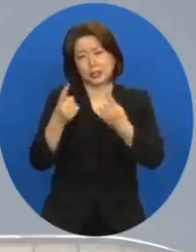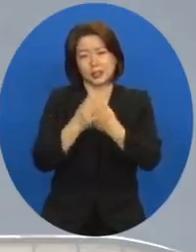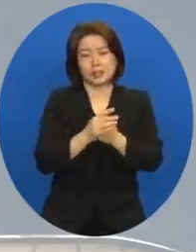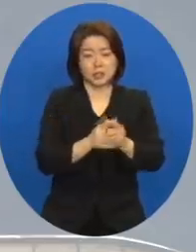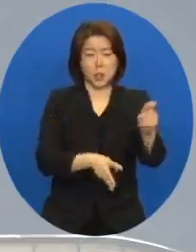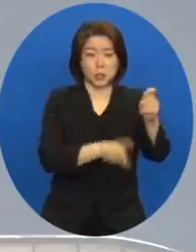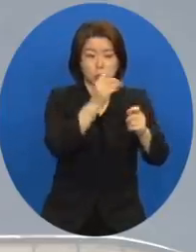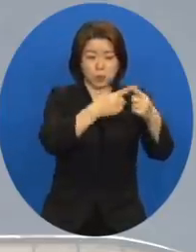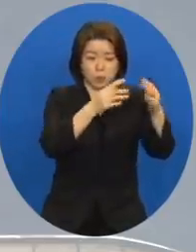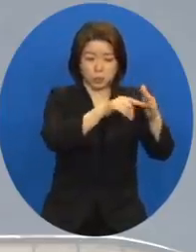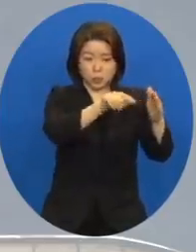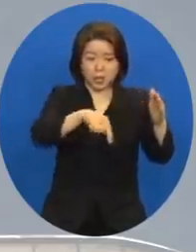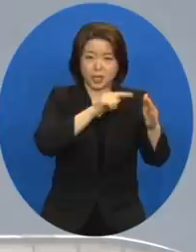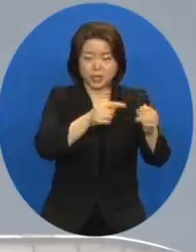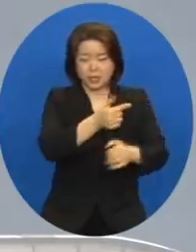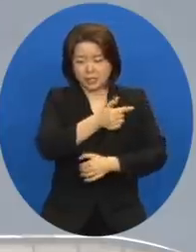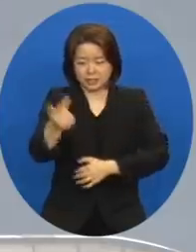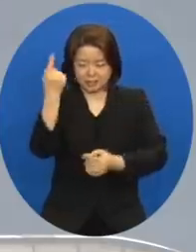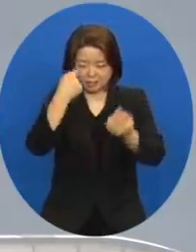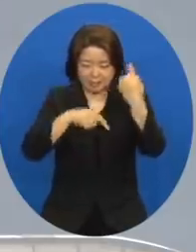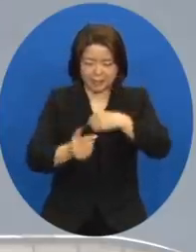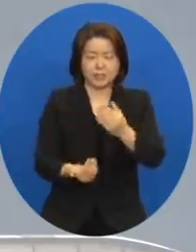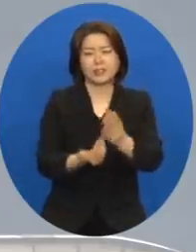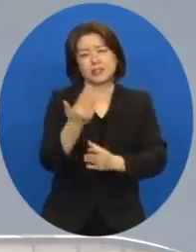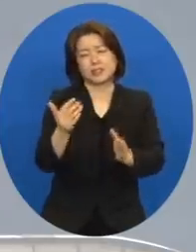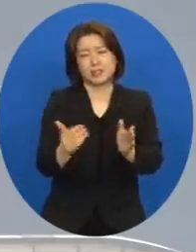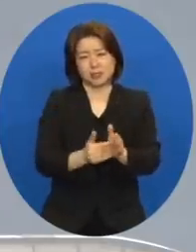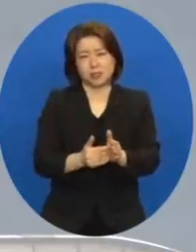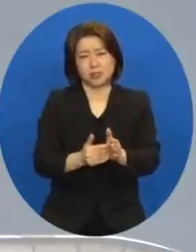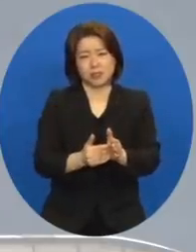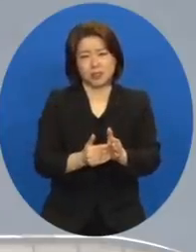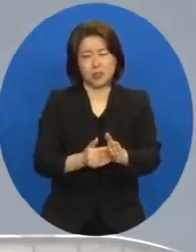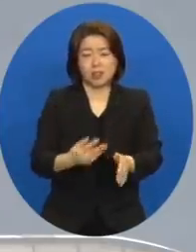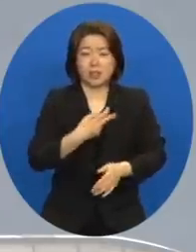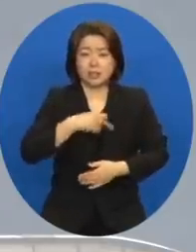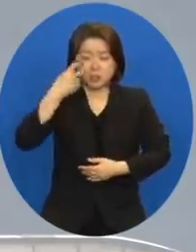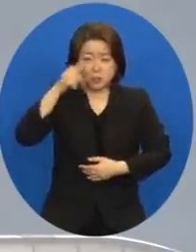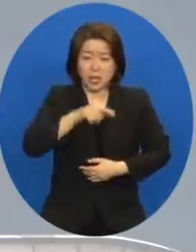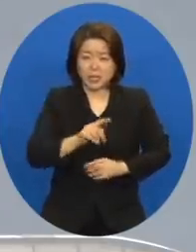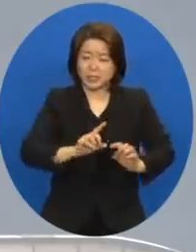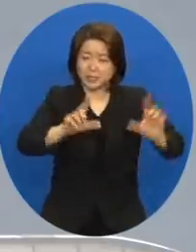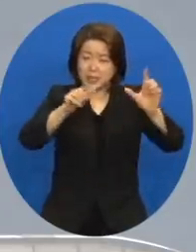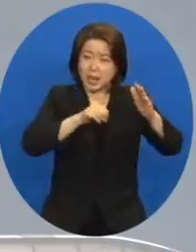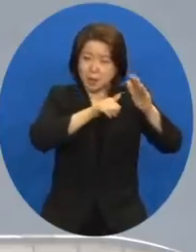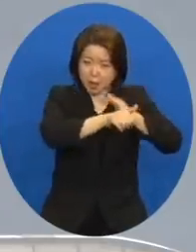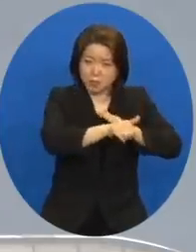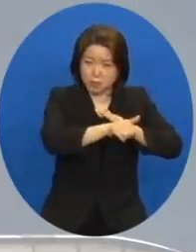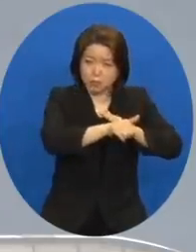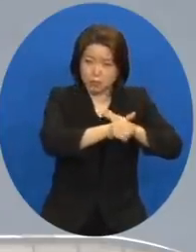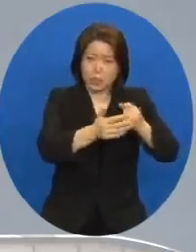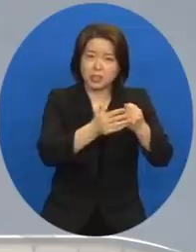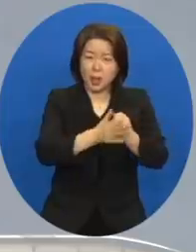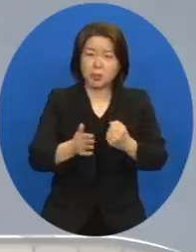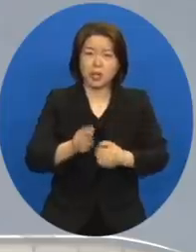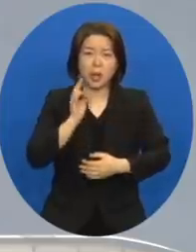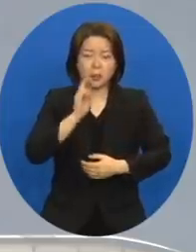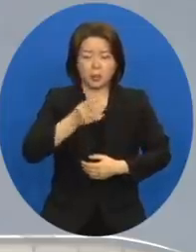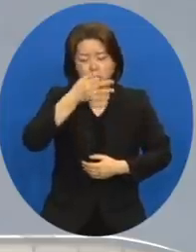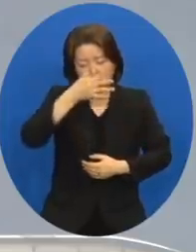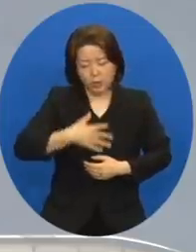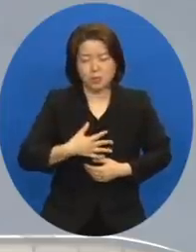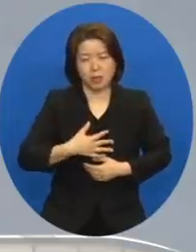교회 안에도 큰 상처가 생겼어요 그 사도 바울의 그날의 방문이 다 너무 힘이